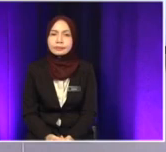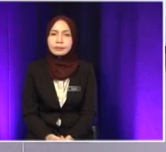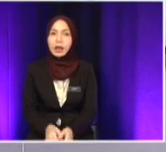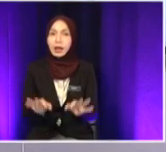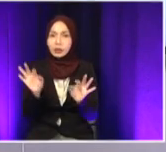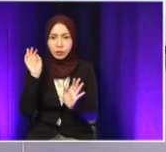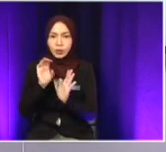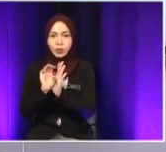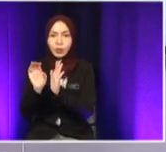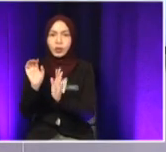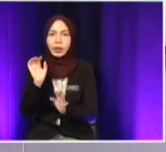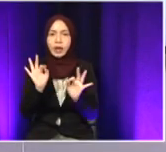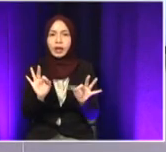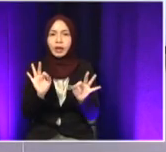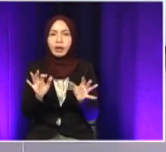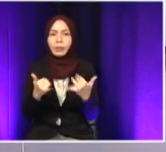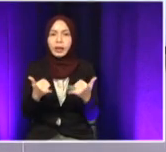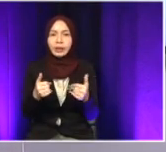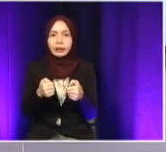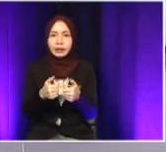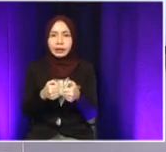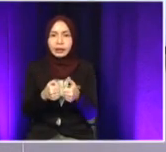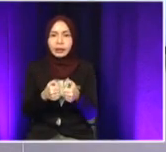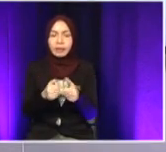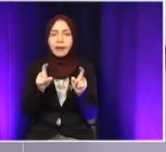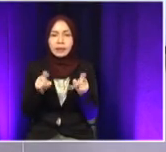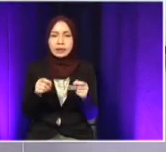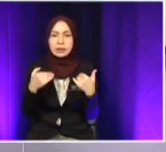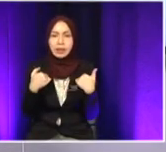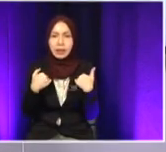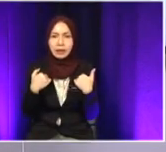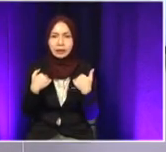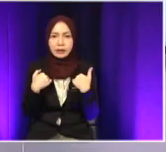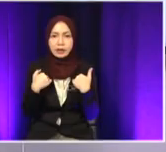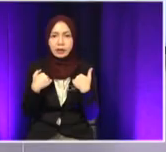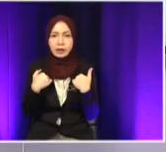main game tuh pilih game yang tak diusung-usul penyembahan dan sebagainya